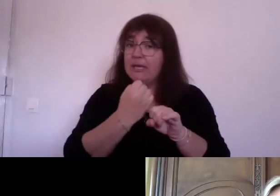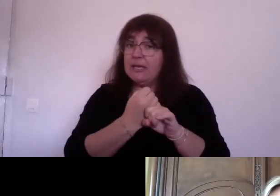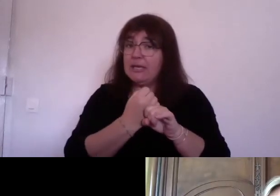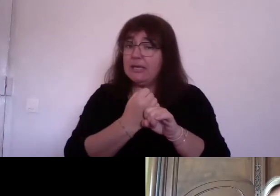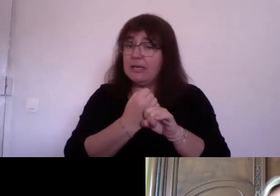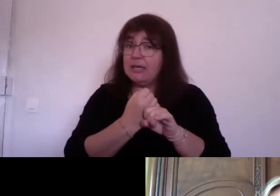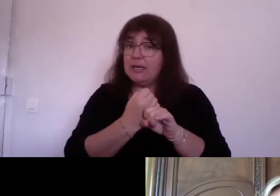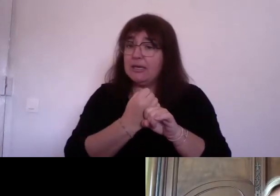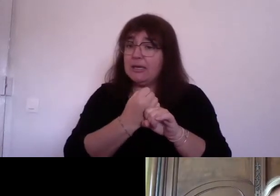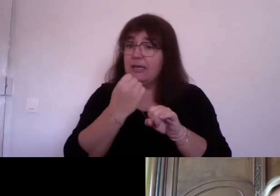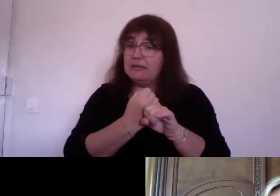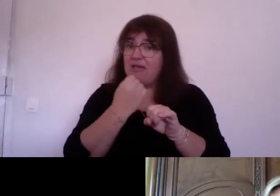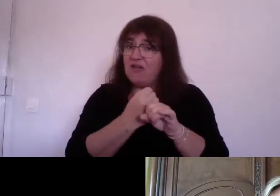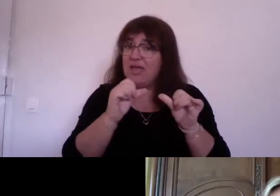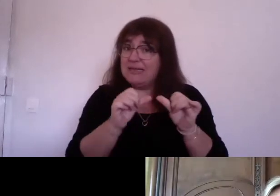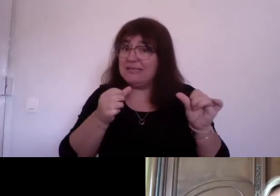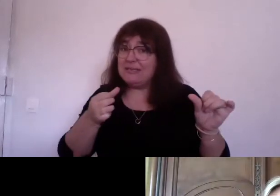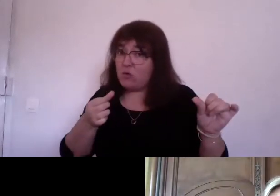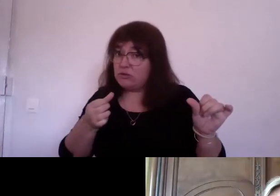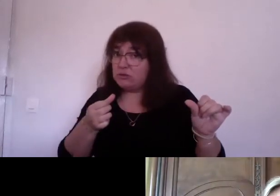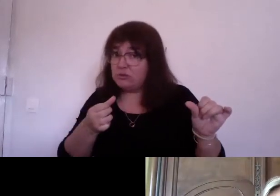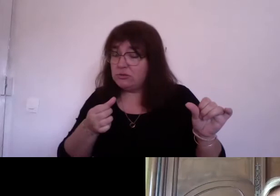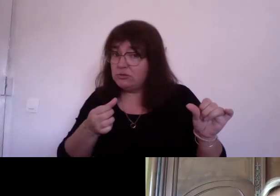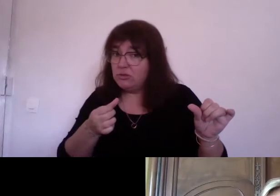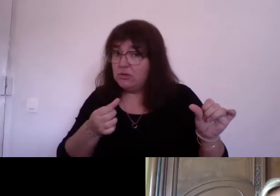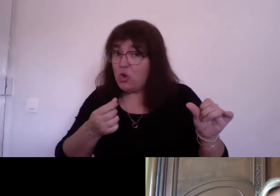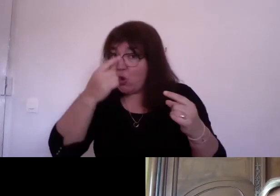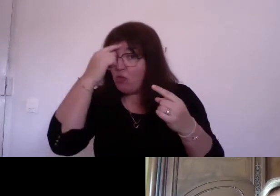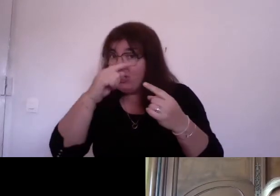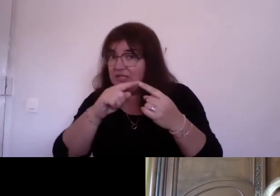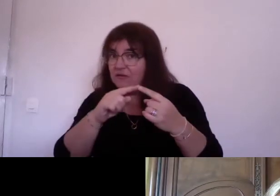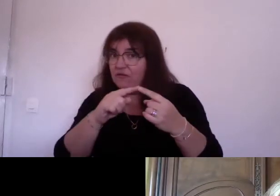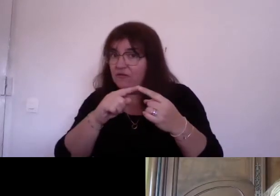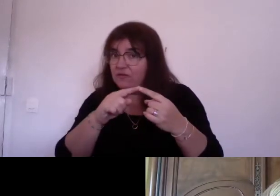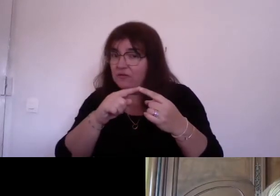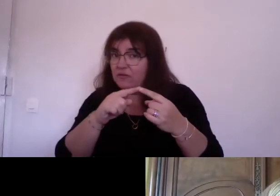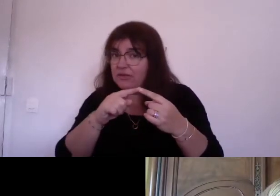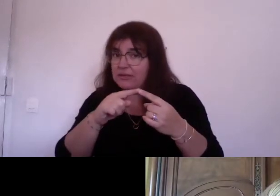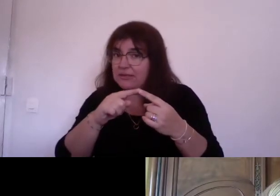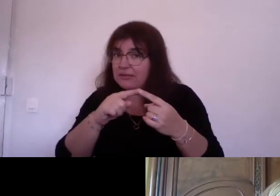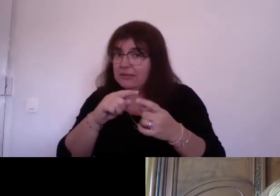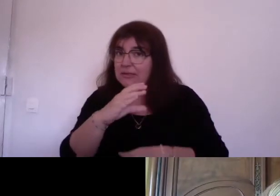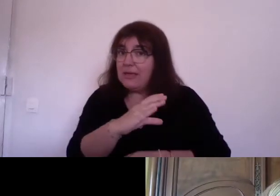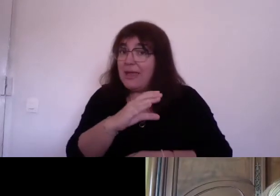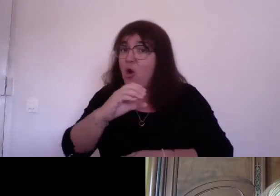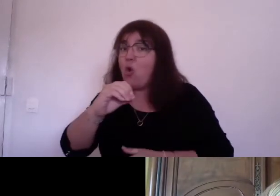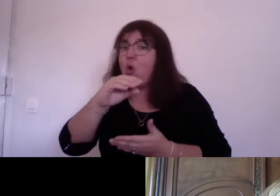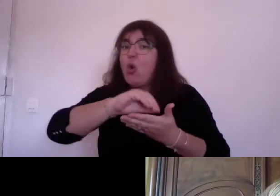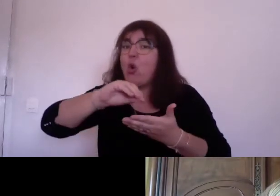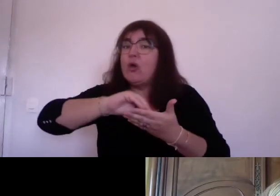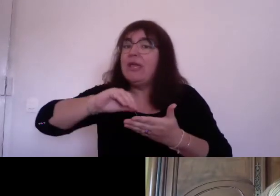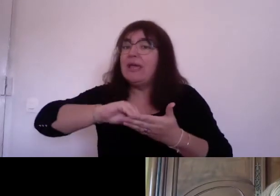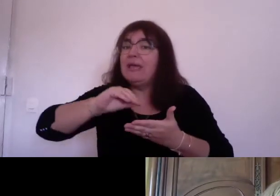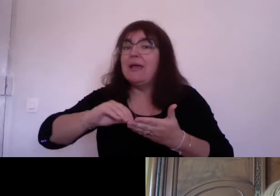en ligne ou à distance pour coécrire certaines de ces audiodescriptions. Et là